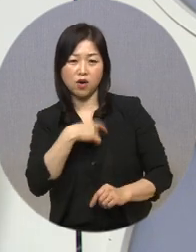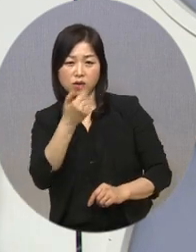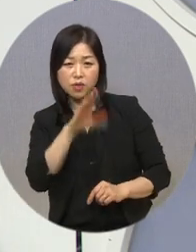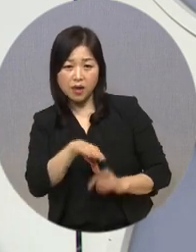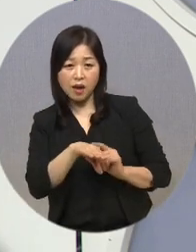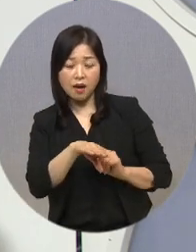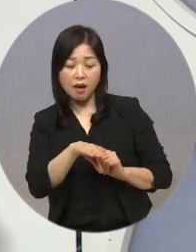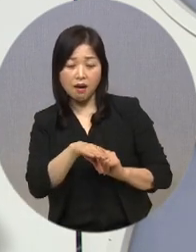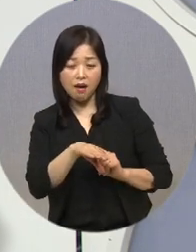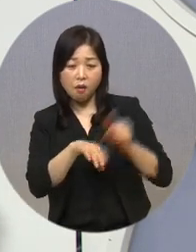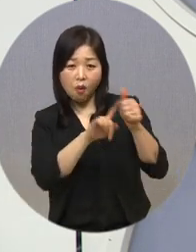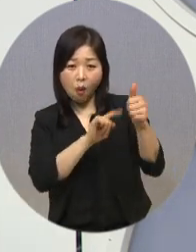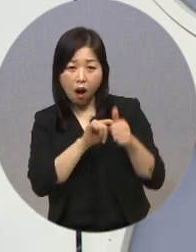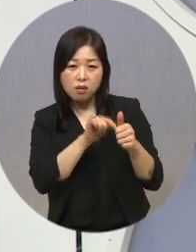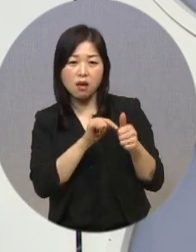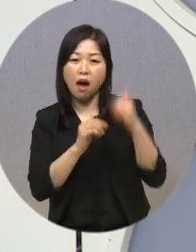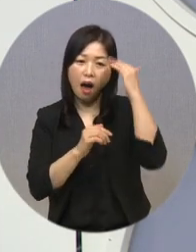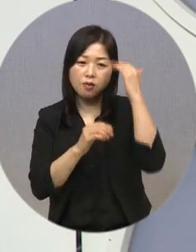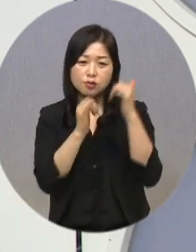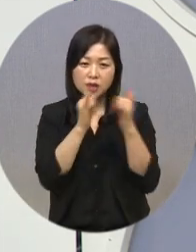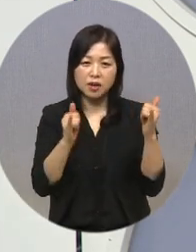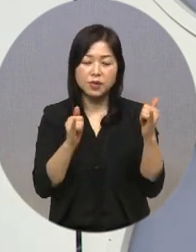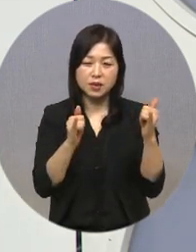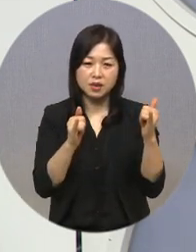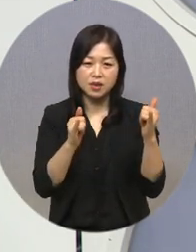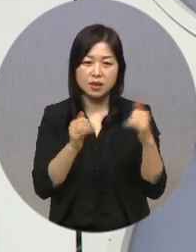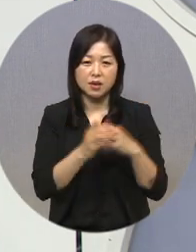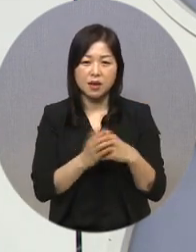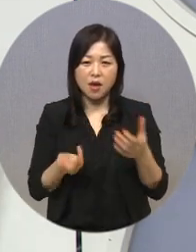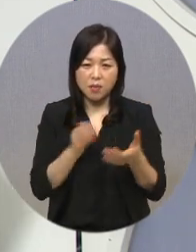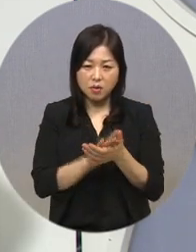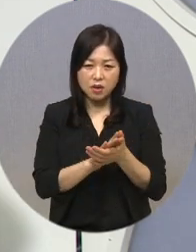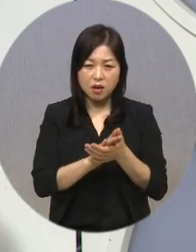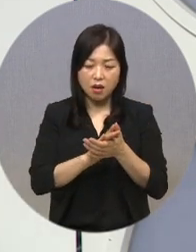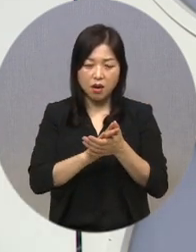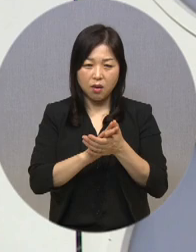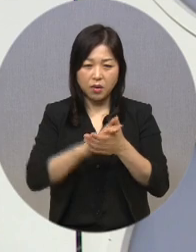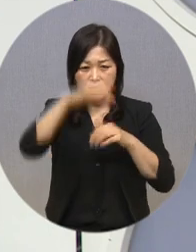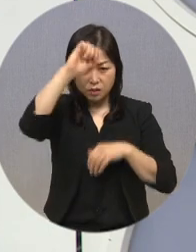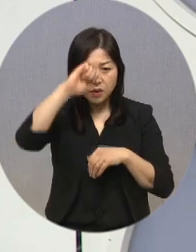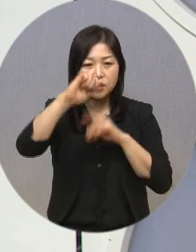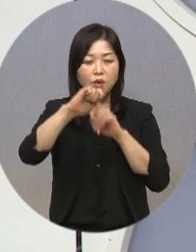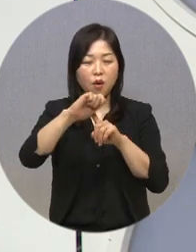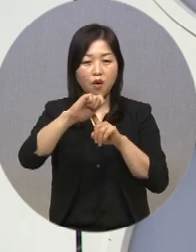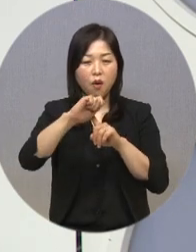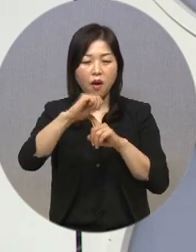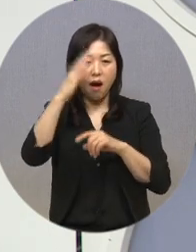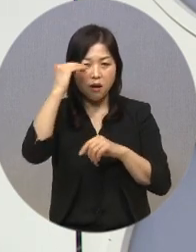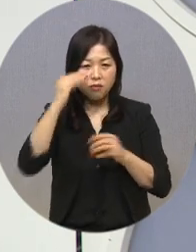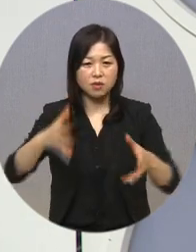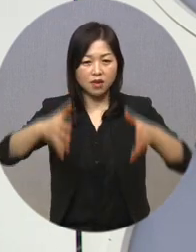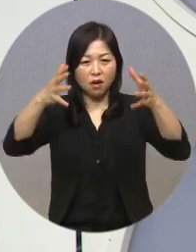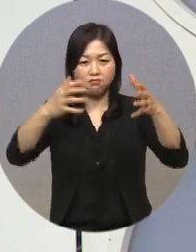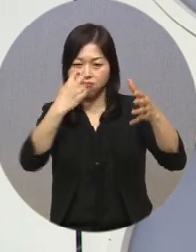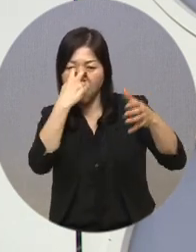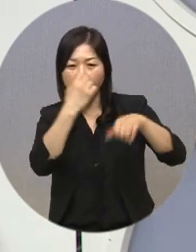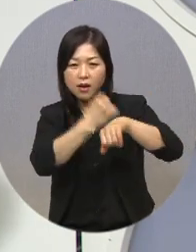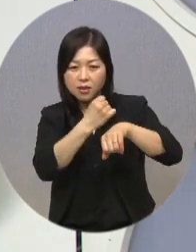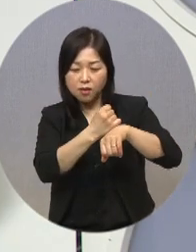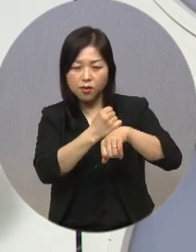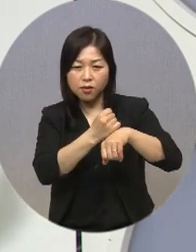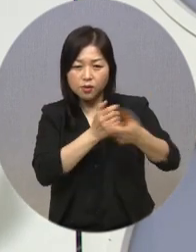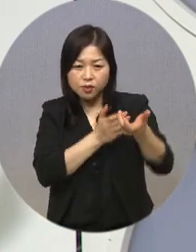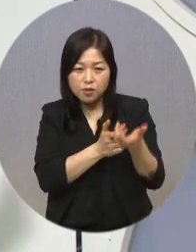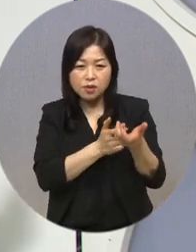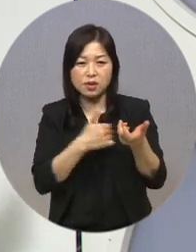아 한국 사람들이 그냥 해병대 탁 쓰고 자기 타운을 지키겠다고 공청을 갖고 와서 탁 하면서 내가